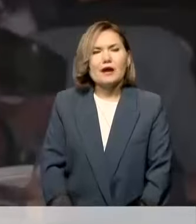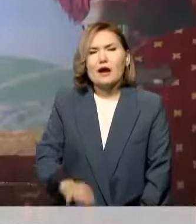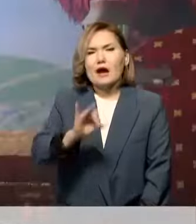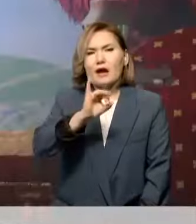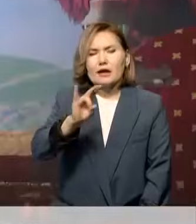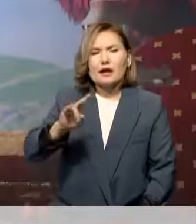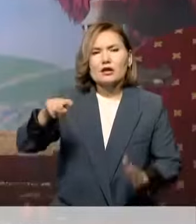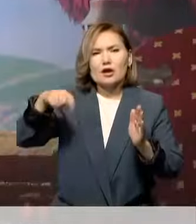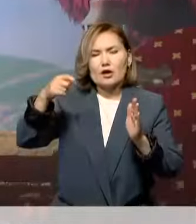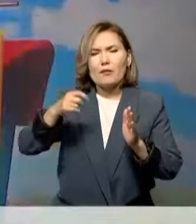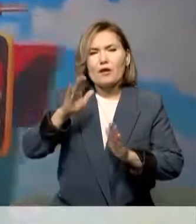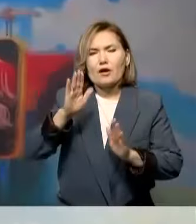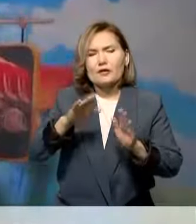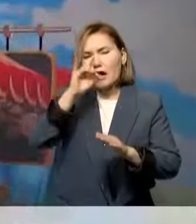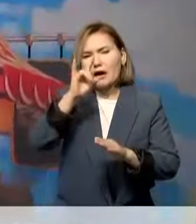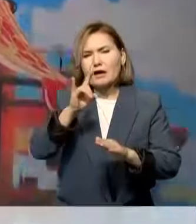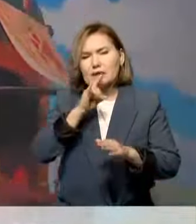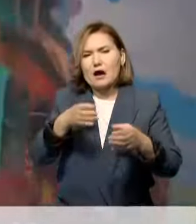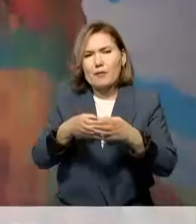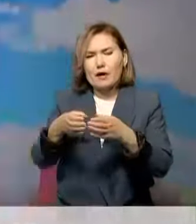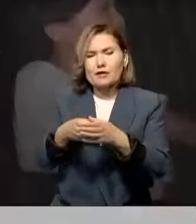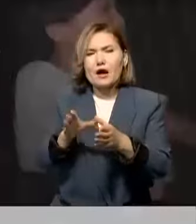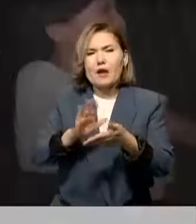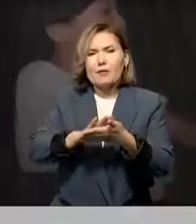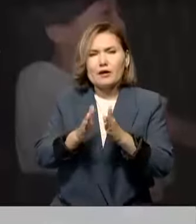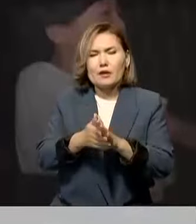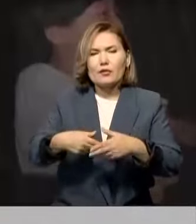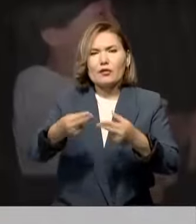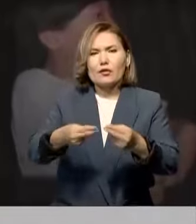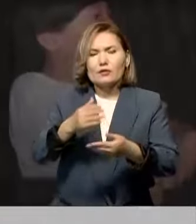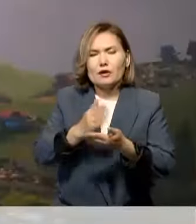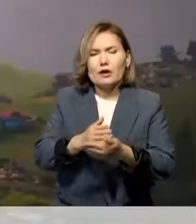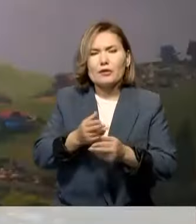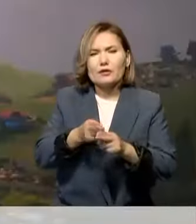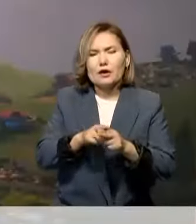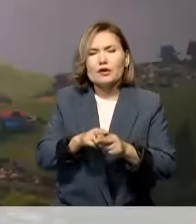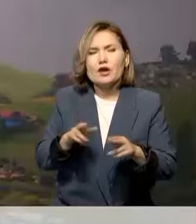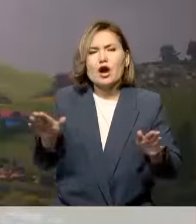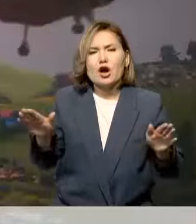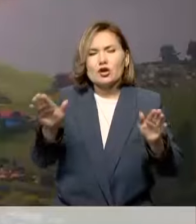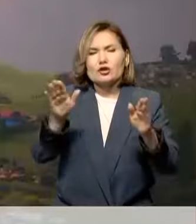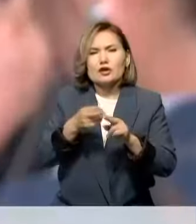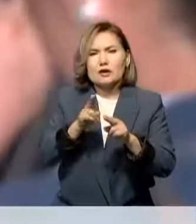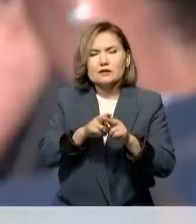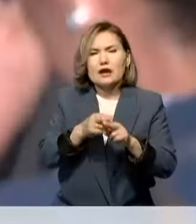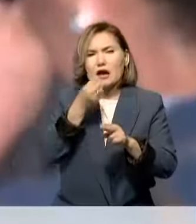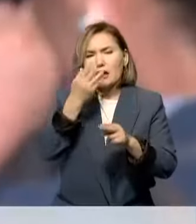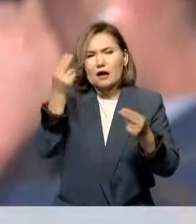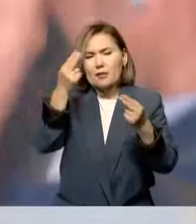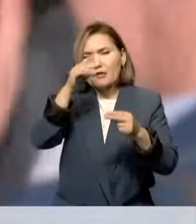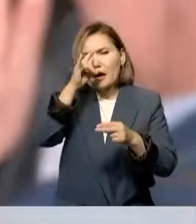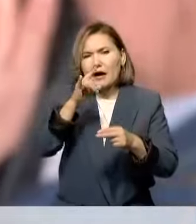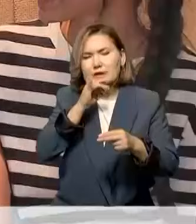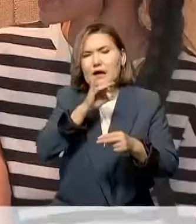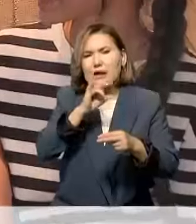Ирандық режиссерлер мен продюсерлер отандық компаниялармен ортақ жобаларды жасауды көздейді. Ал ұшқыш Ромашка мультфильмі екі ел арасындағы мәдени